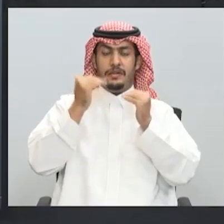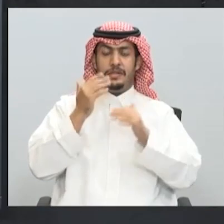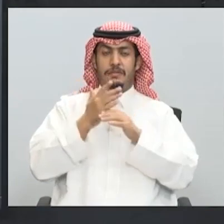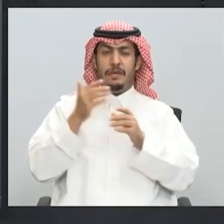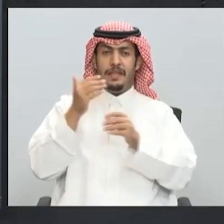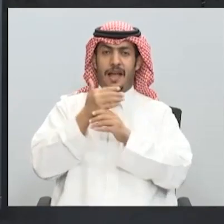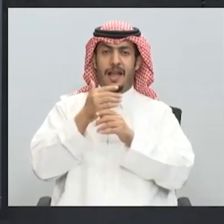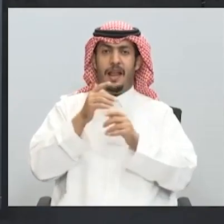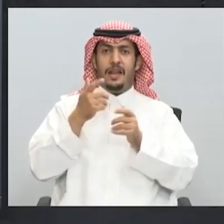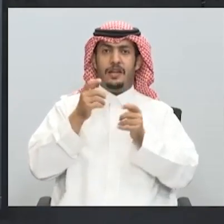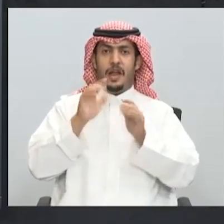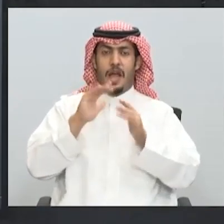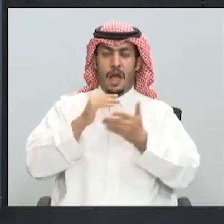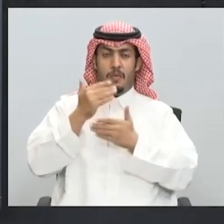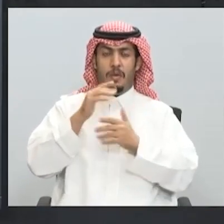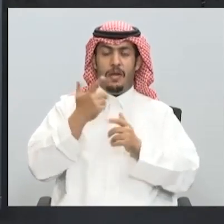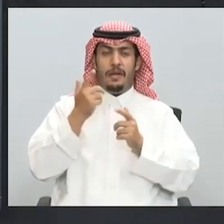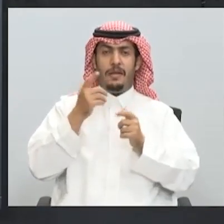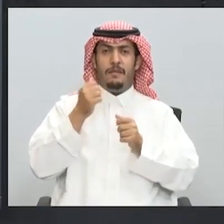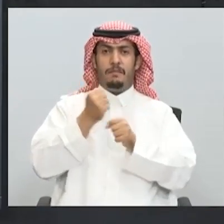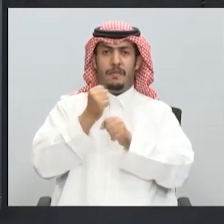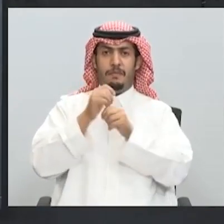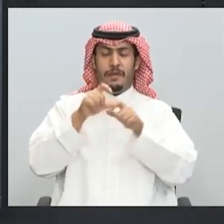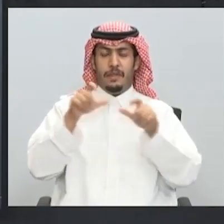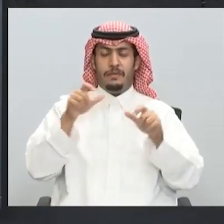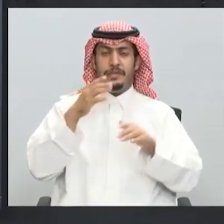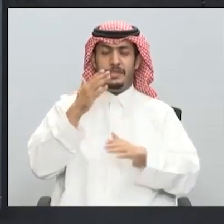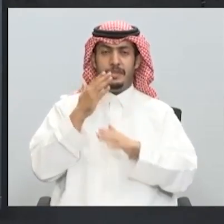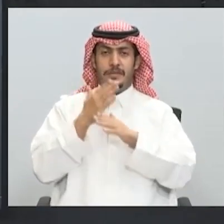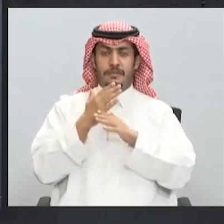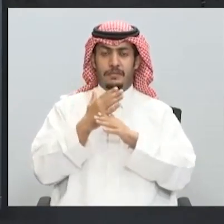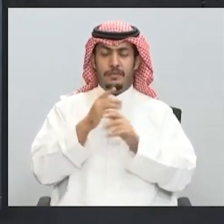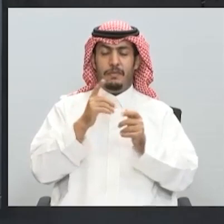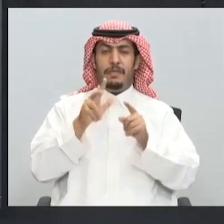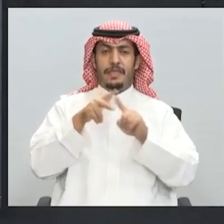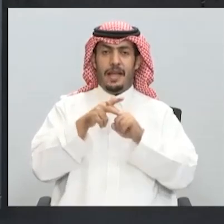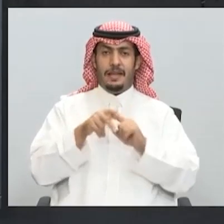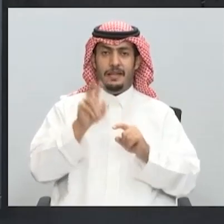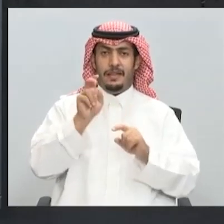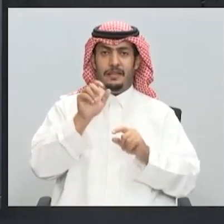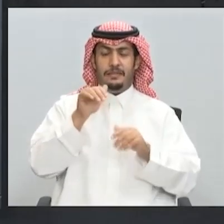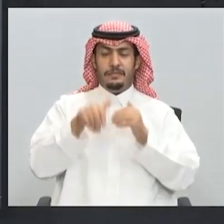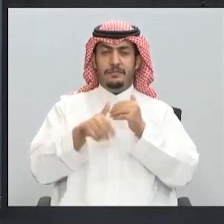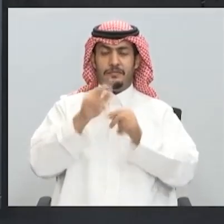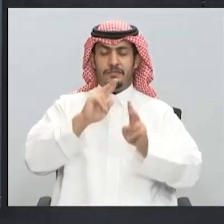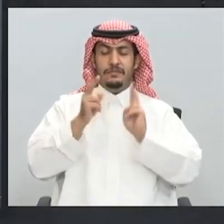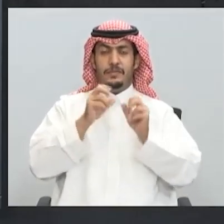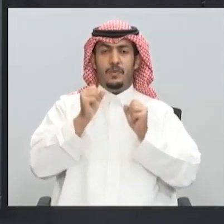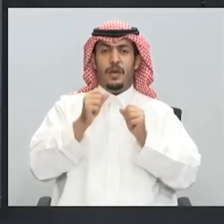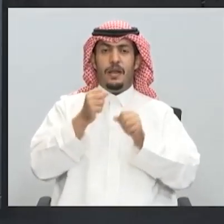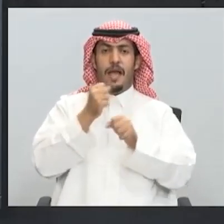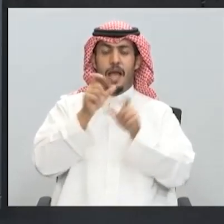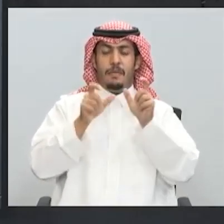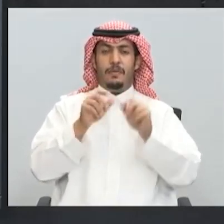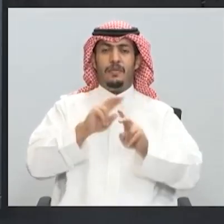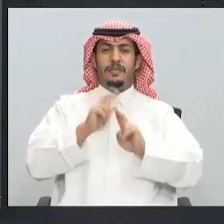ادخال الاجهزه او مكره العمل المكتبي كل ذلك بسبب التقنيه وبالتالي لابد من التغير القوه وايضا